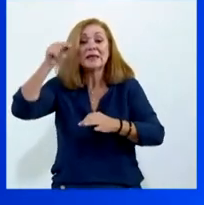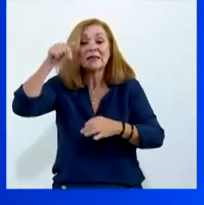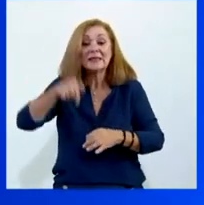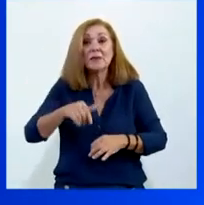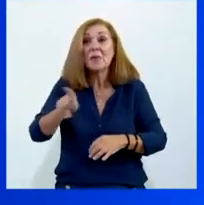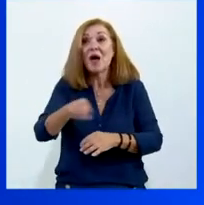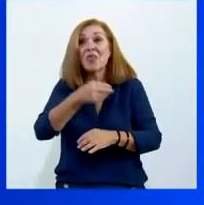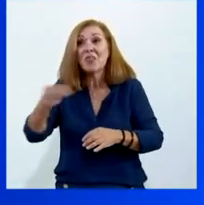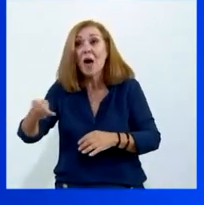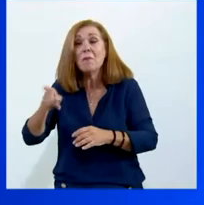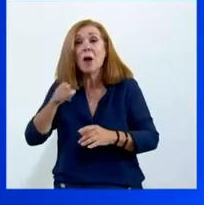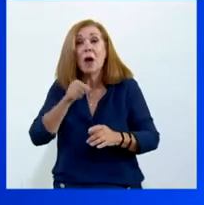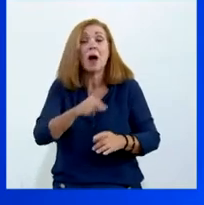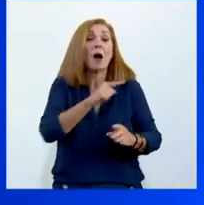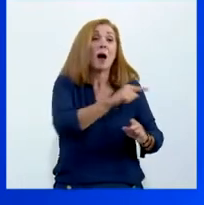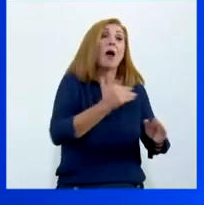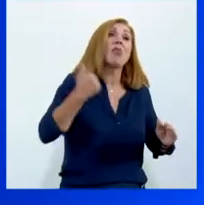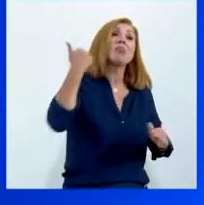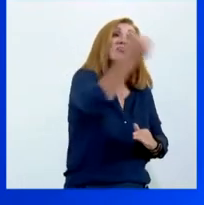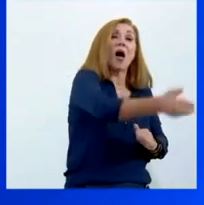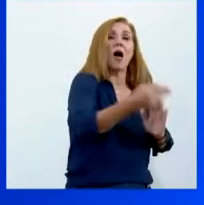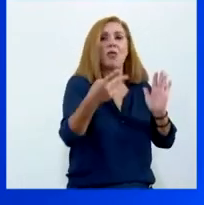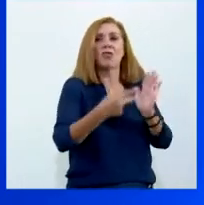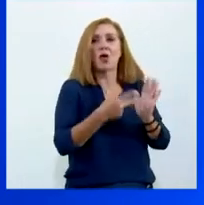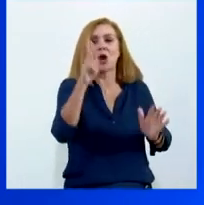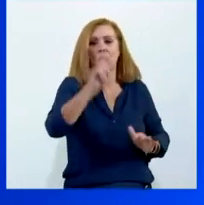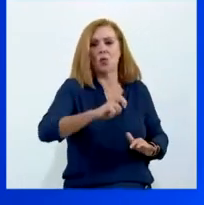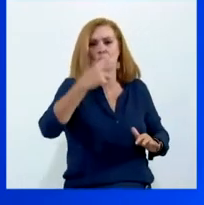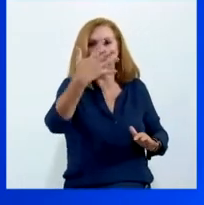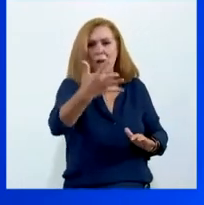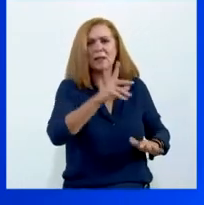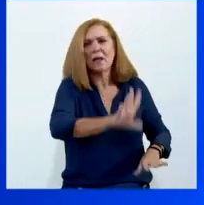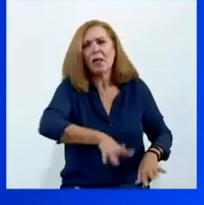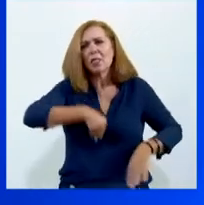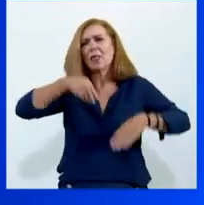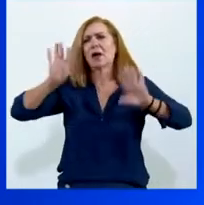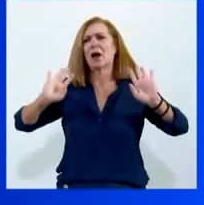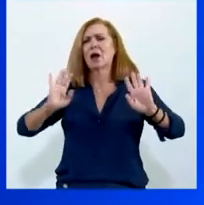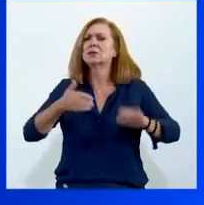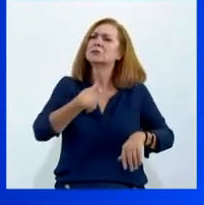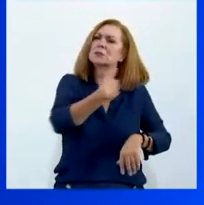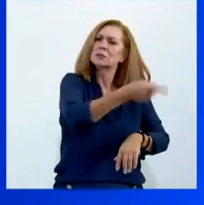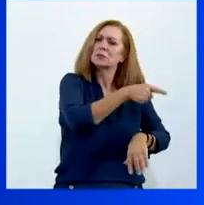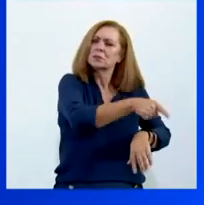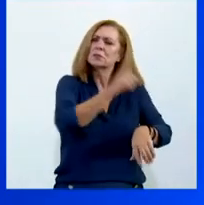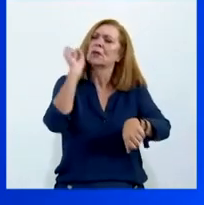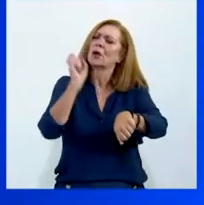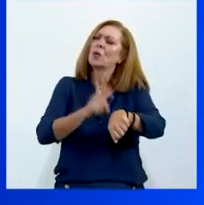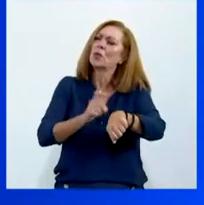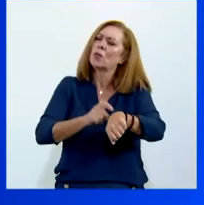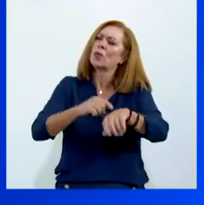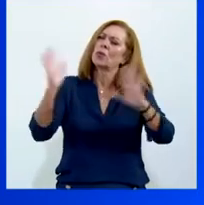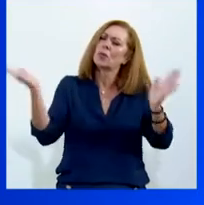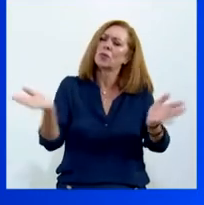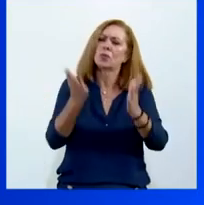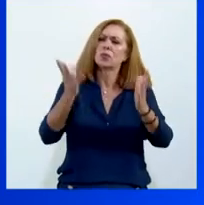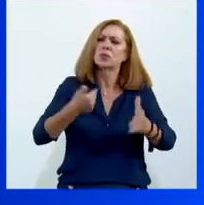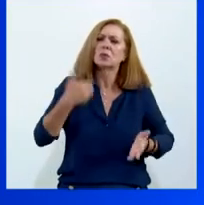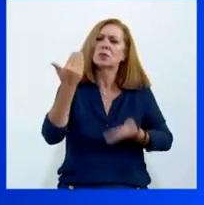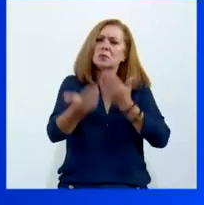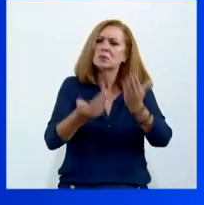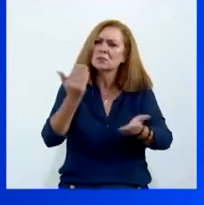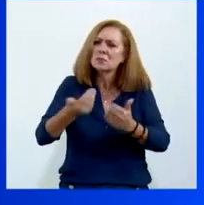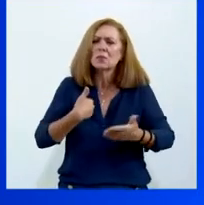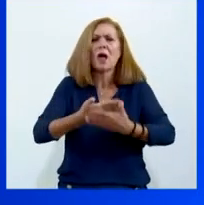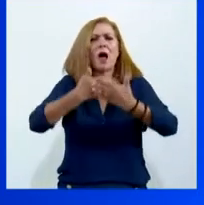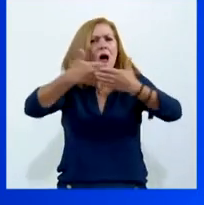οποίο θα ανοίξει το 2025. Θα έχουμε αρκετή ώρα να μπορέσουμε να επεξεργαστούμε τις προτάσεις μας και να τις θέσουμε